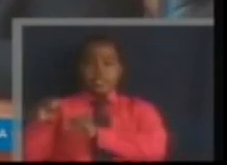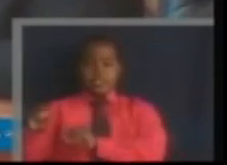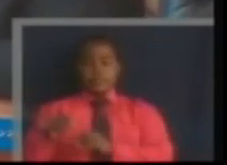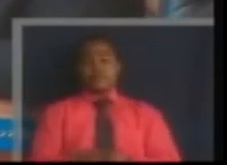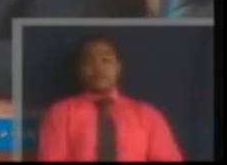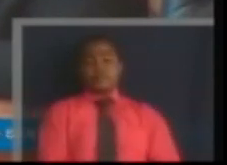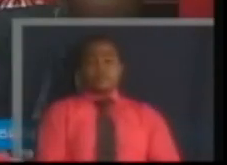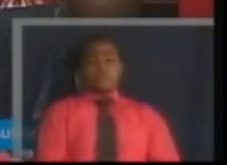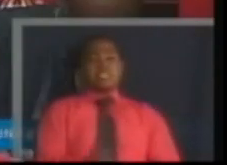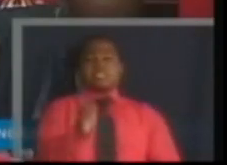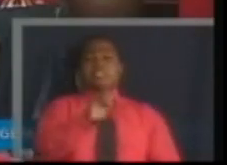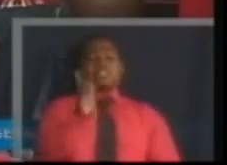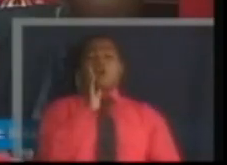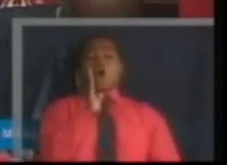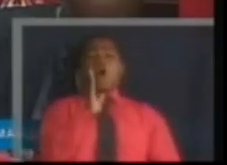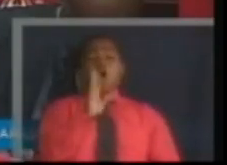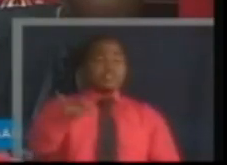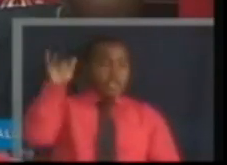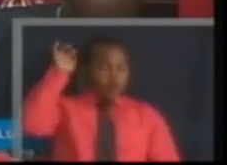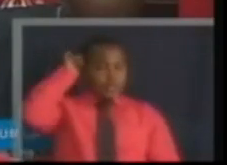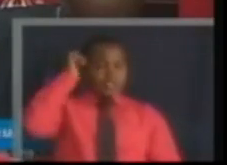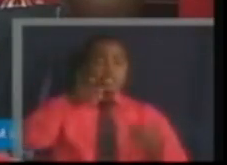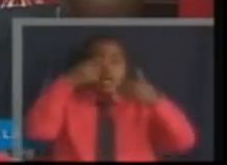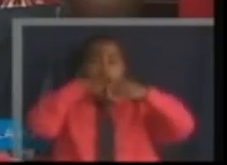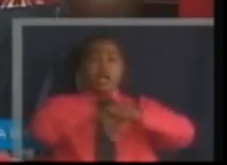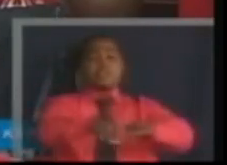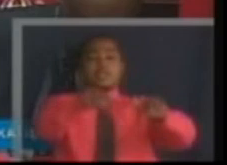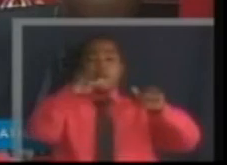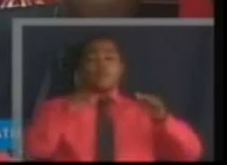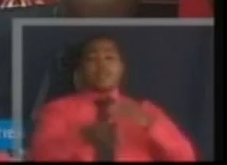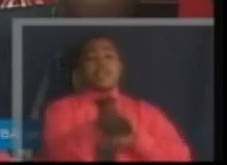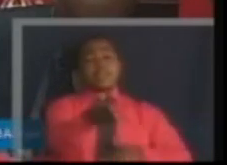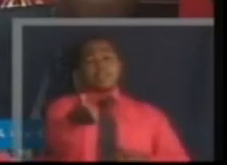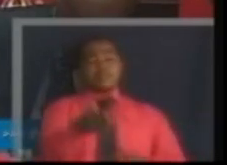sio hoja hata kidogo ya kusikiliza katika bunge hili.